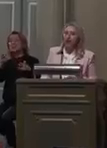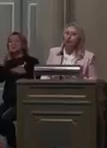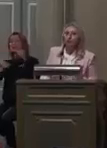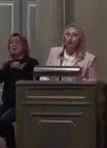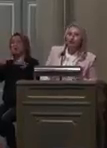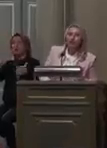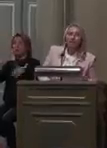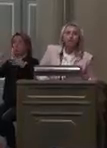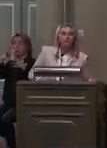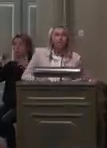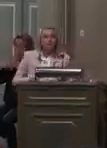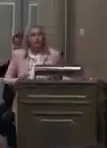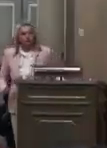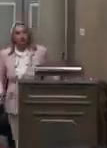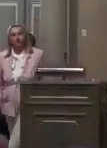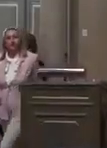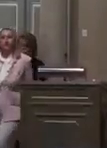gradu